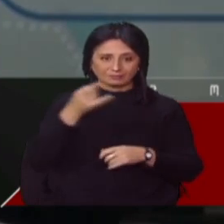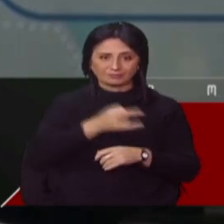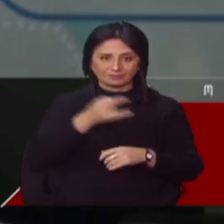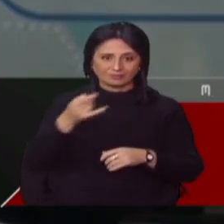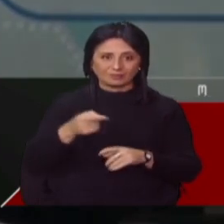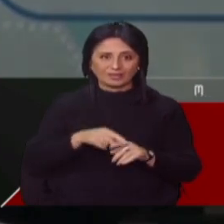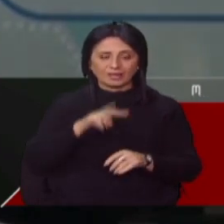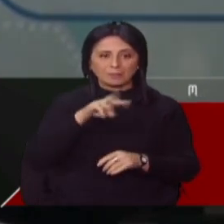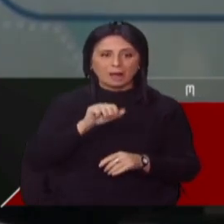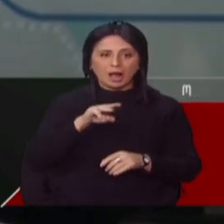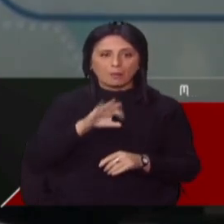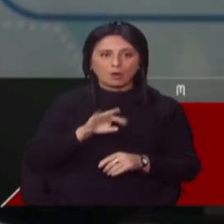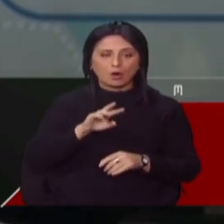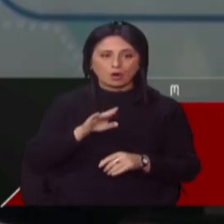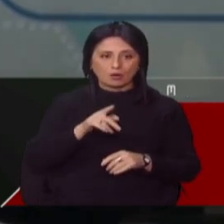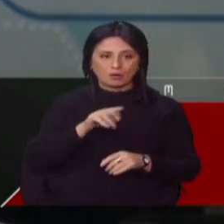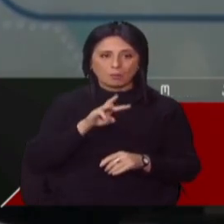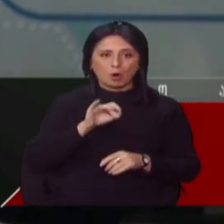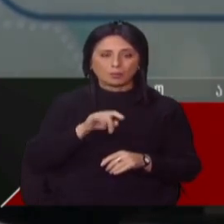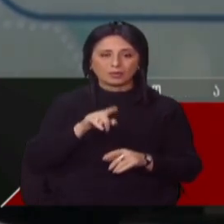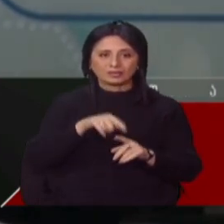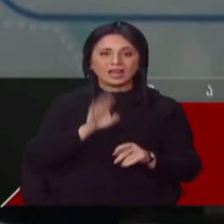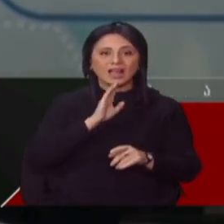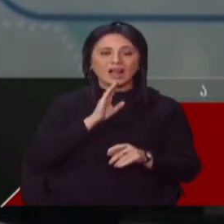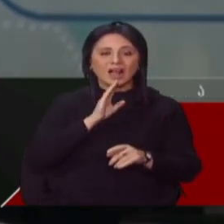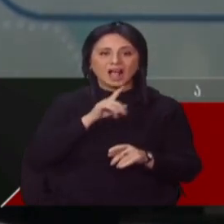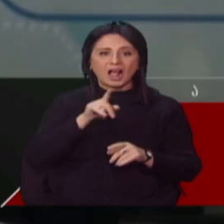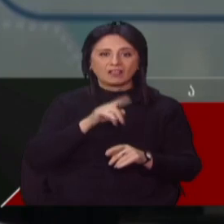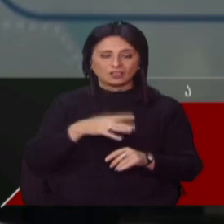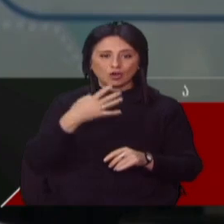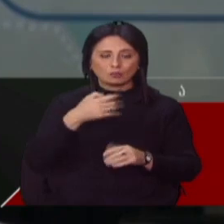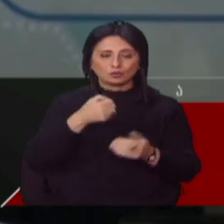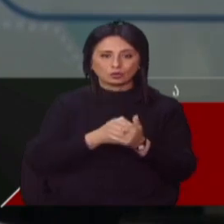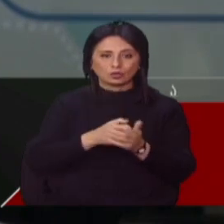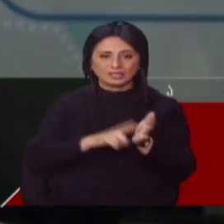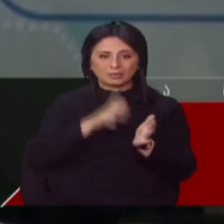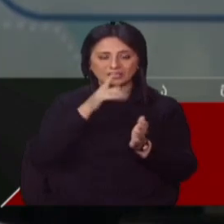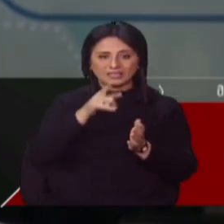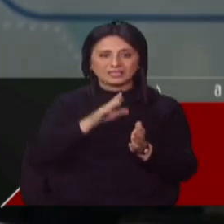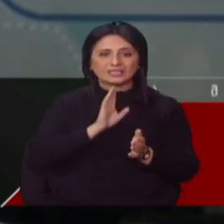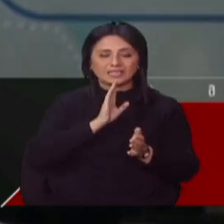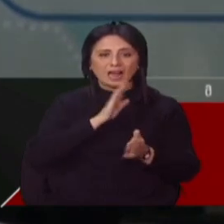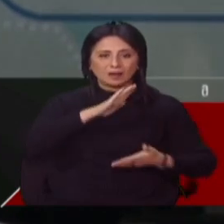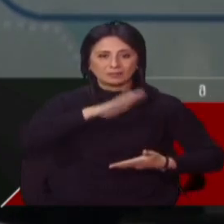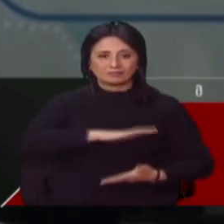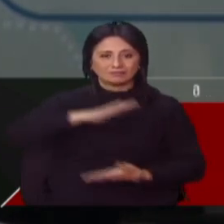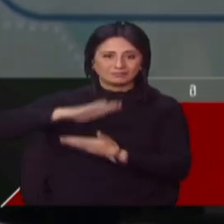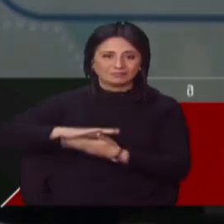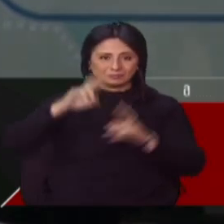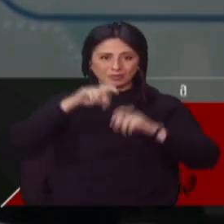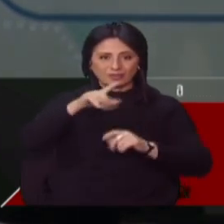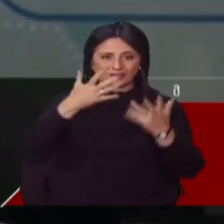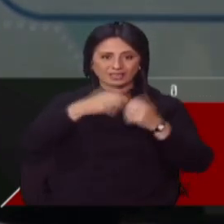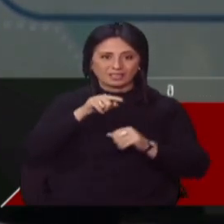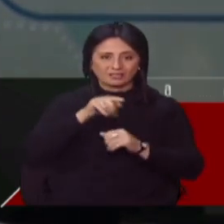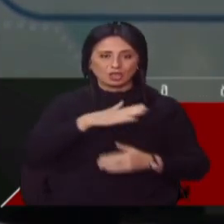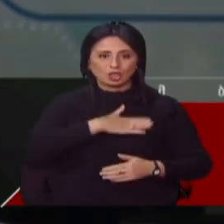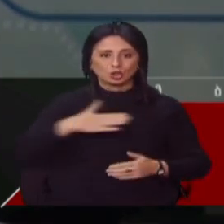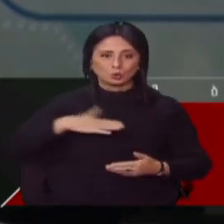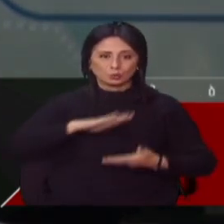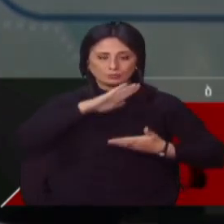ხდება ქალბატონების გადაღება 40-დან 70 წლის ჩათვლით. Ეს არის